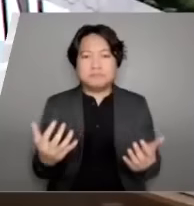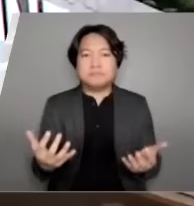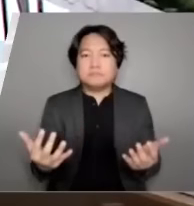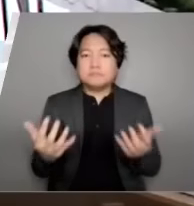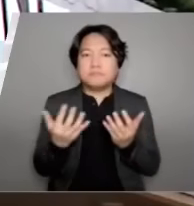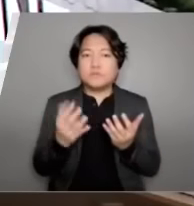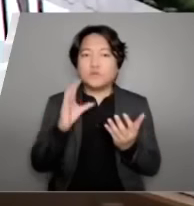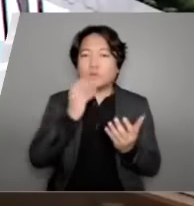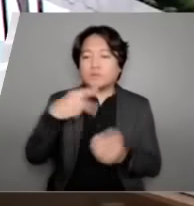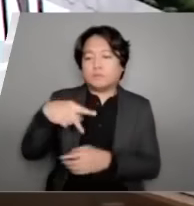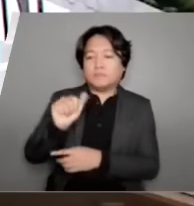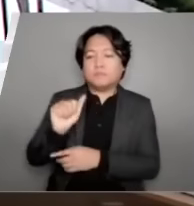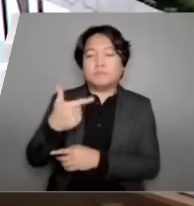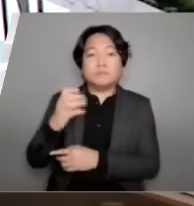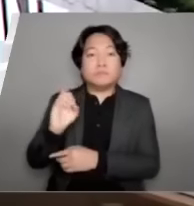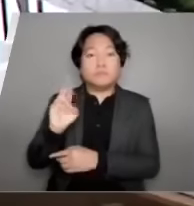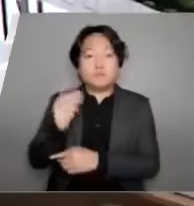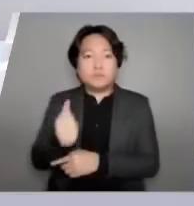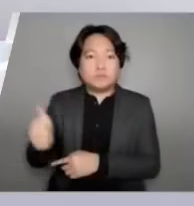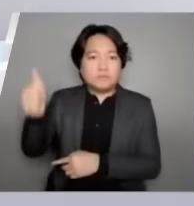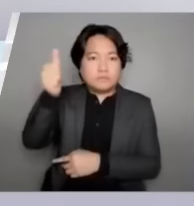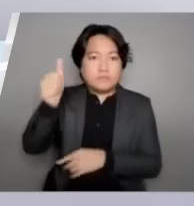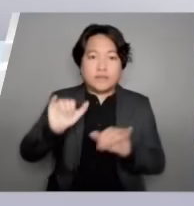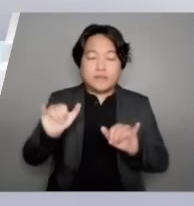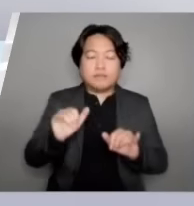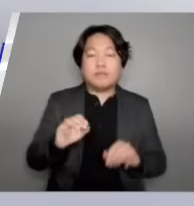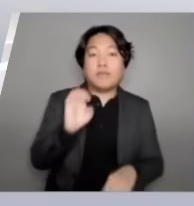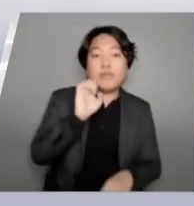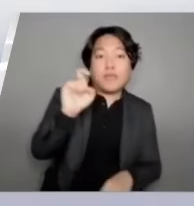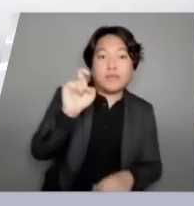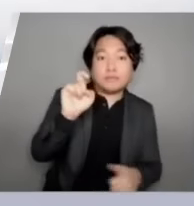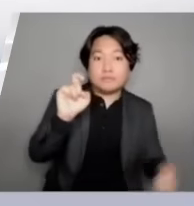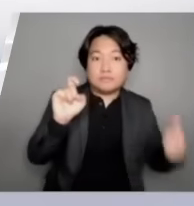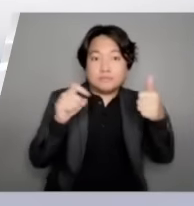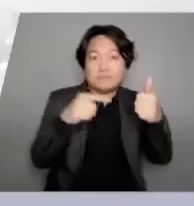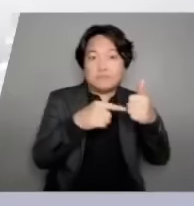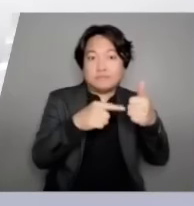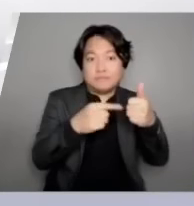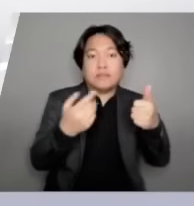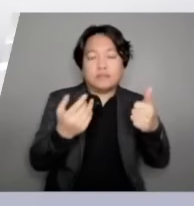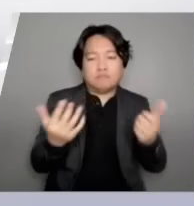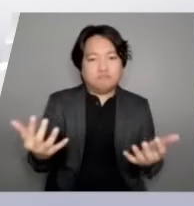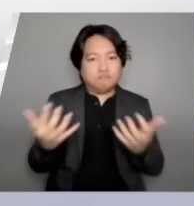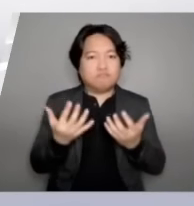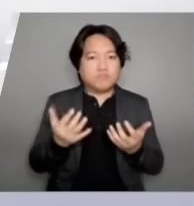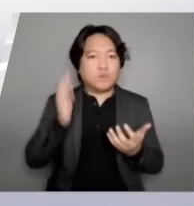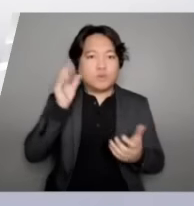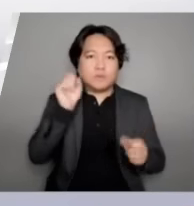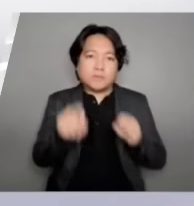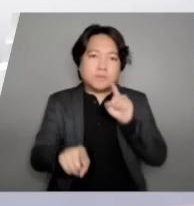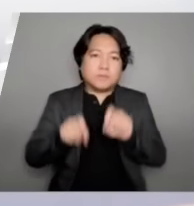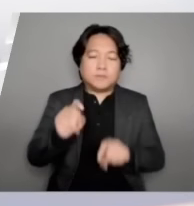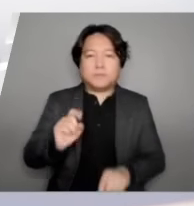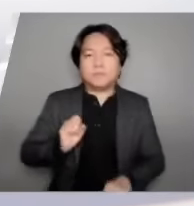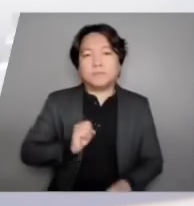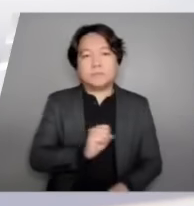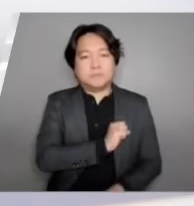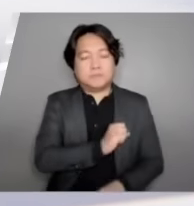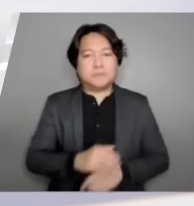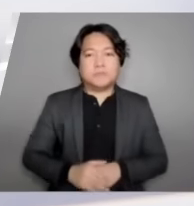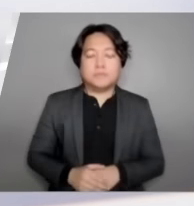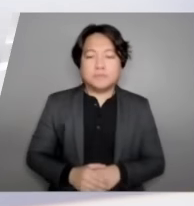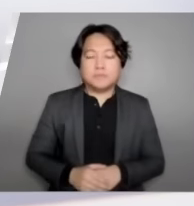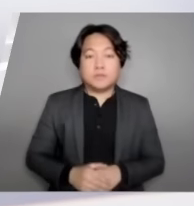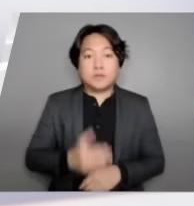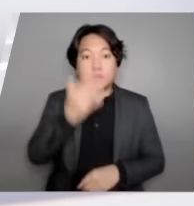ang chairperson noong nakaraang administrasyon. Kasunod ito ng sinabi ng PAGCOR noong weekend na isang dating high-ranking